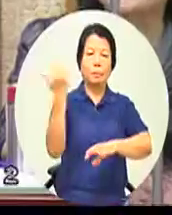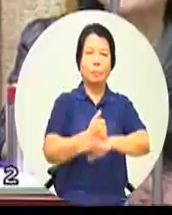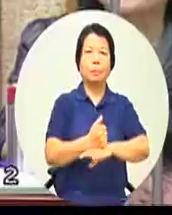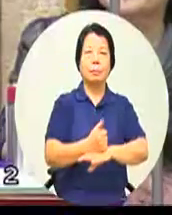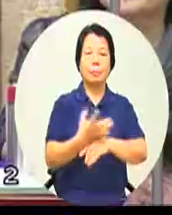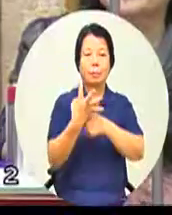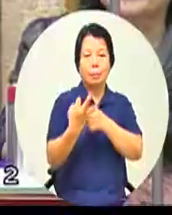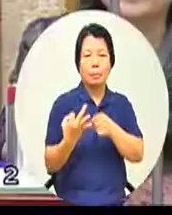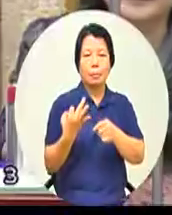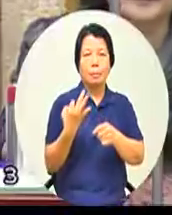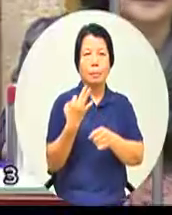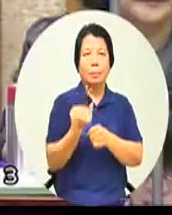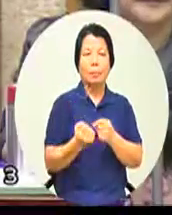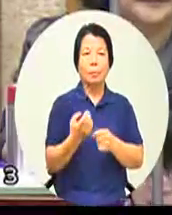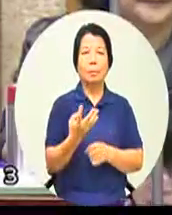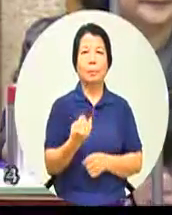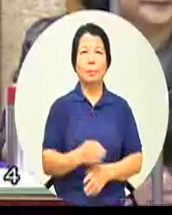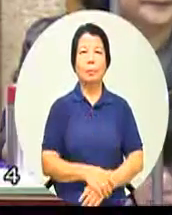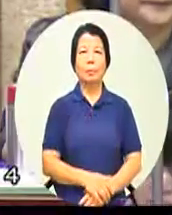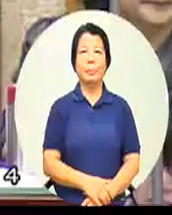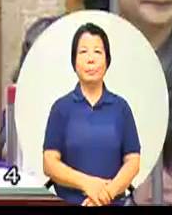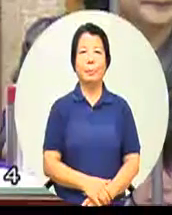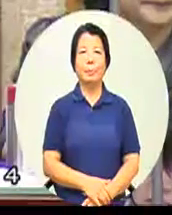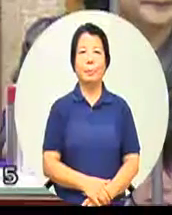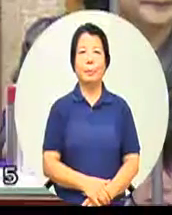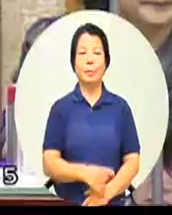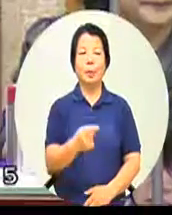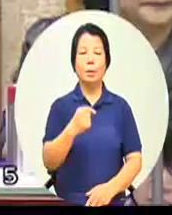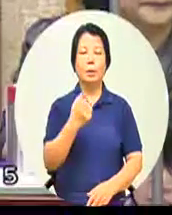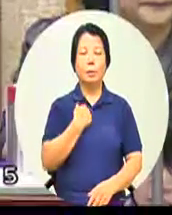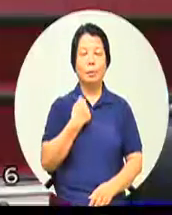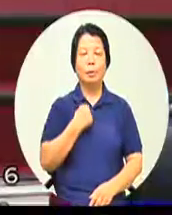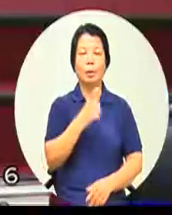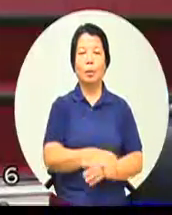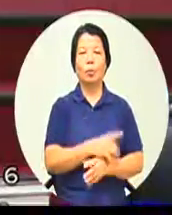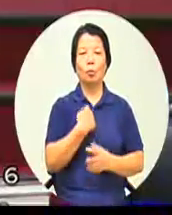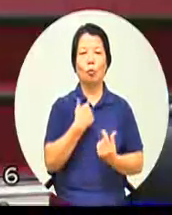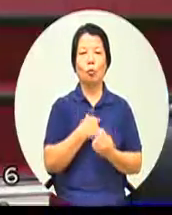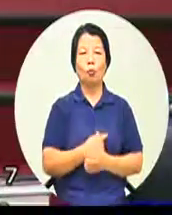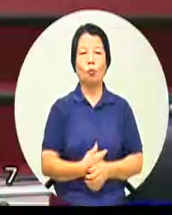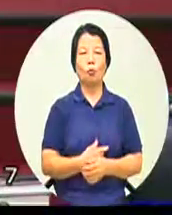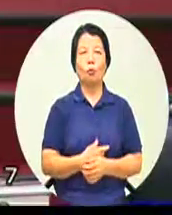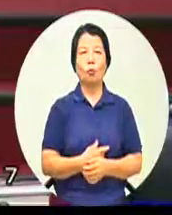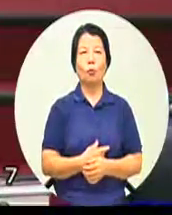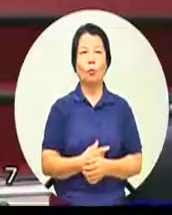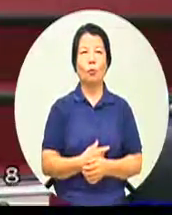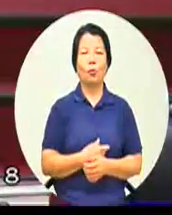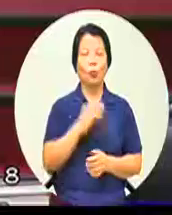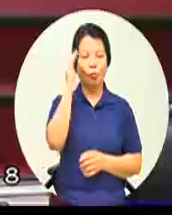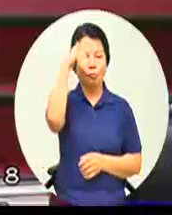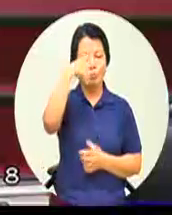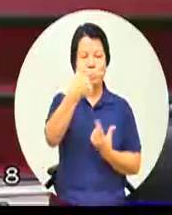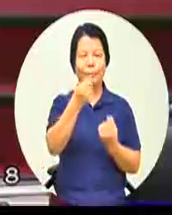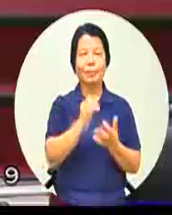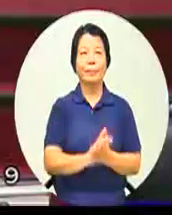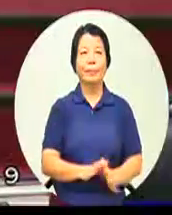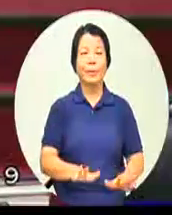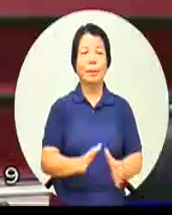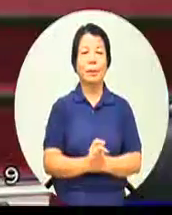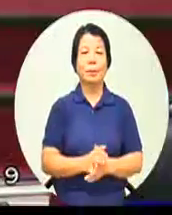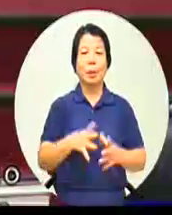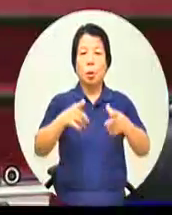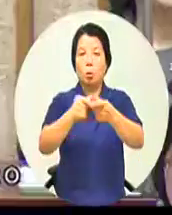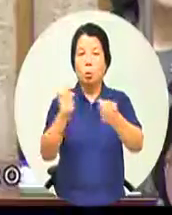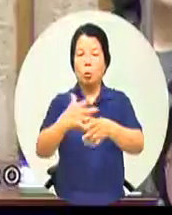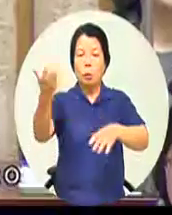日本统治，我讲较慢嘞，你著知我波波无好未样，你嘛唔当怒我。日本统治台湾几